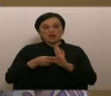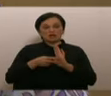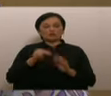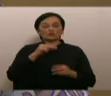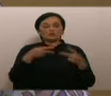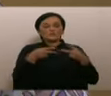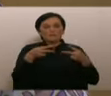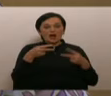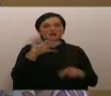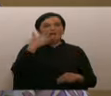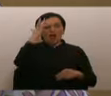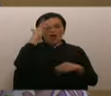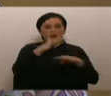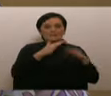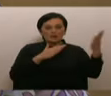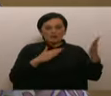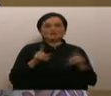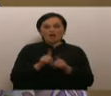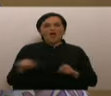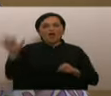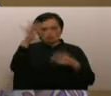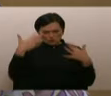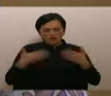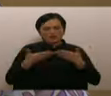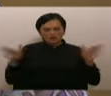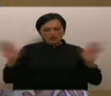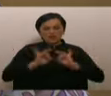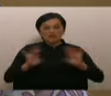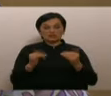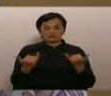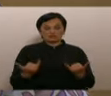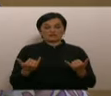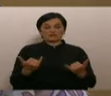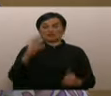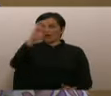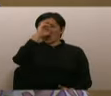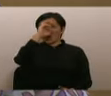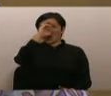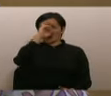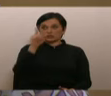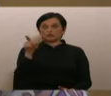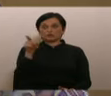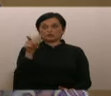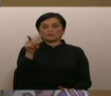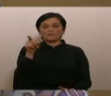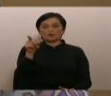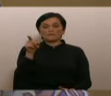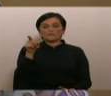ასევე ევროპაში, ღიად საუბრობენ იმაზე, რომ დღევანდელი ხელისუფლება, თუ შეიძლება რომ დავასრულო, რომ